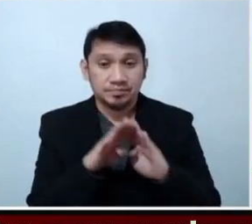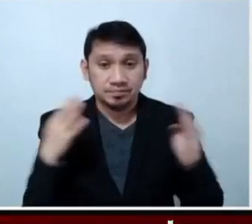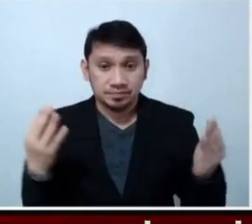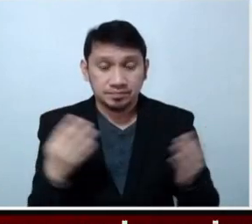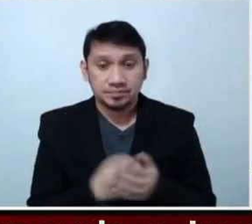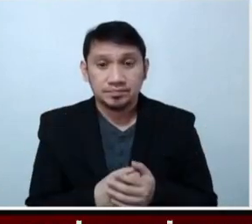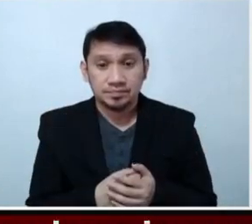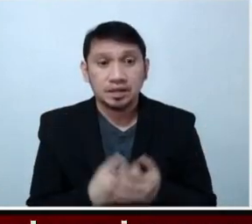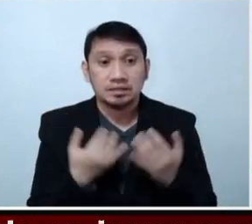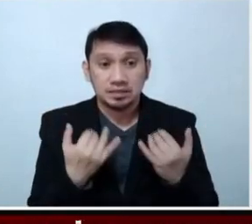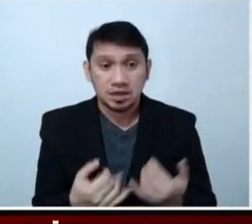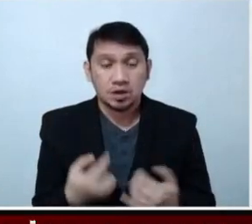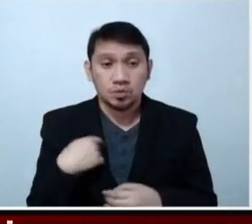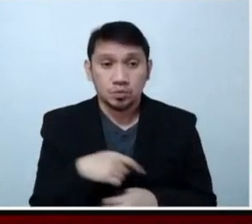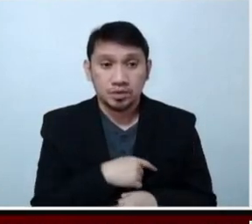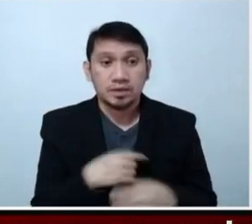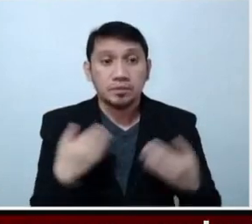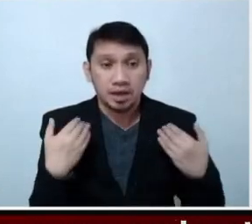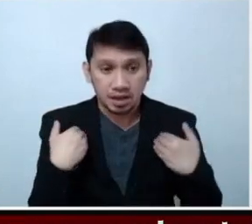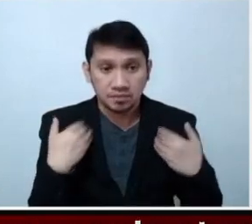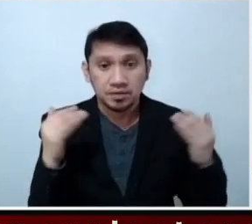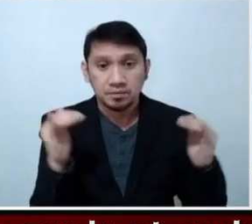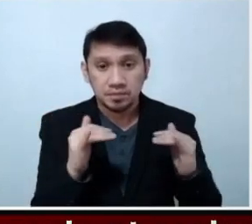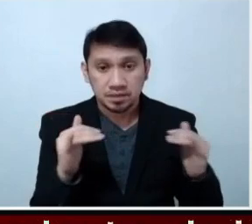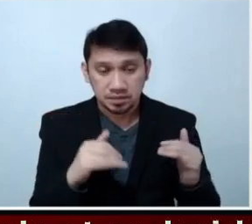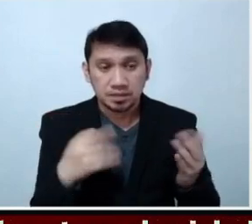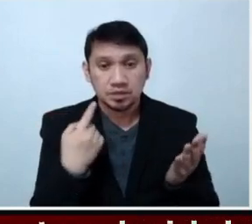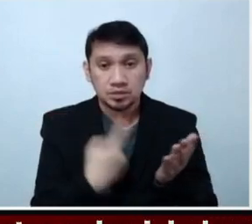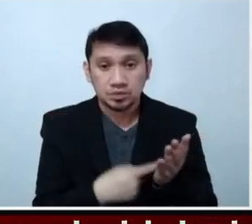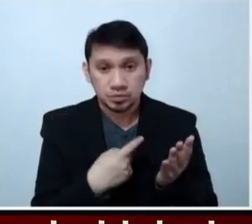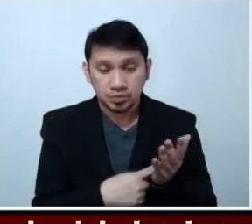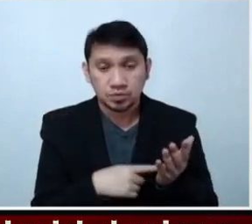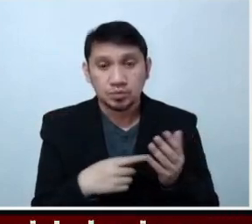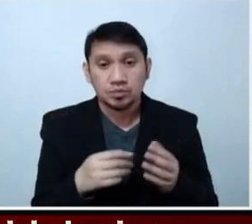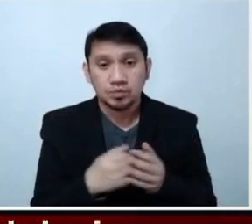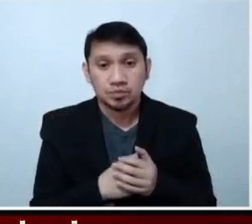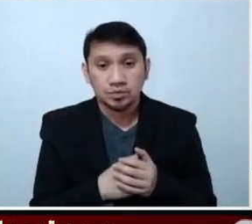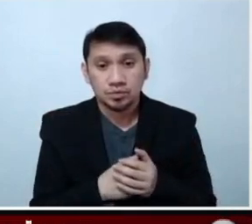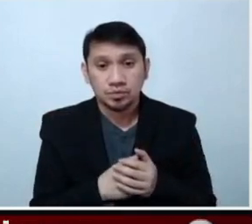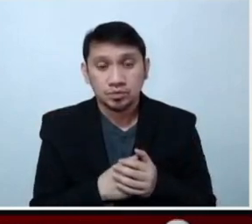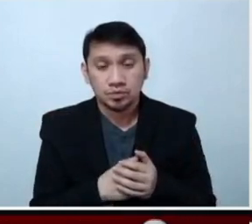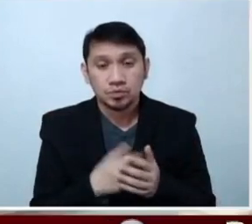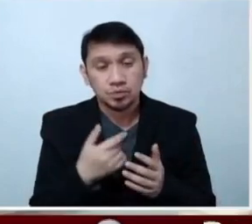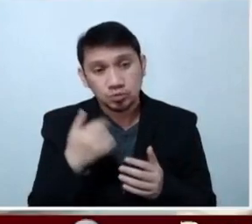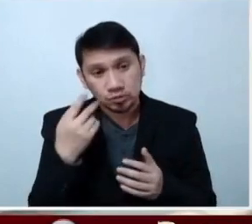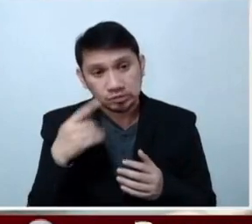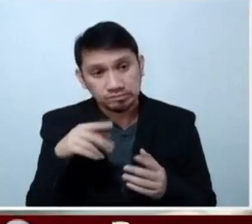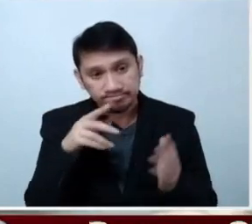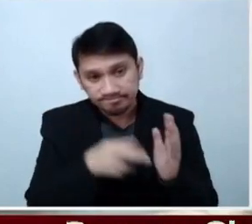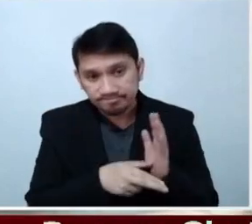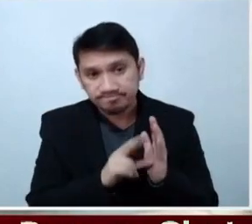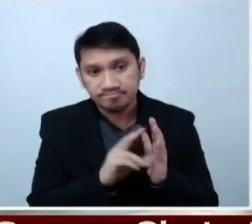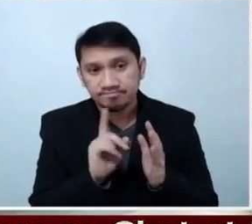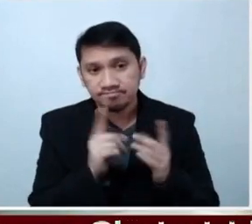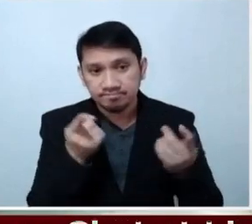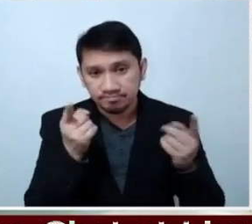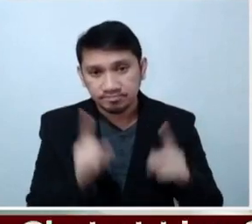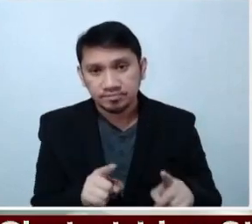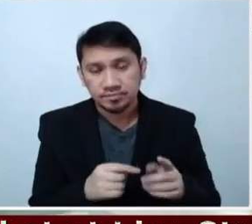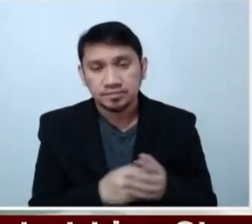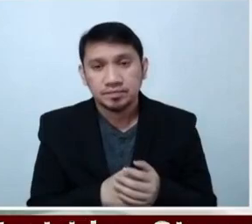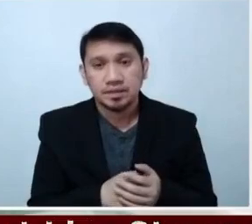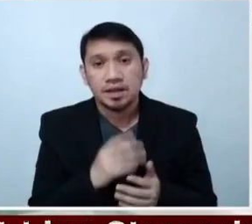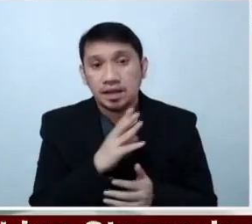Committee meeting is tasked to basically game out every scenario. Okay? To